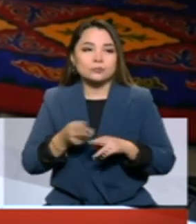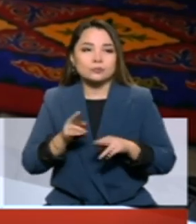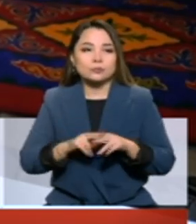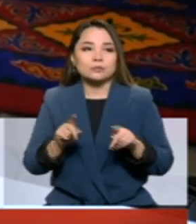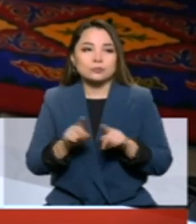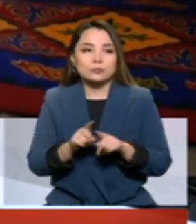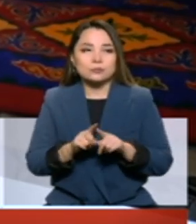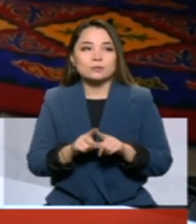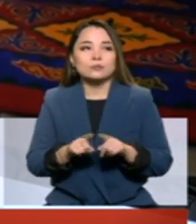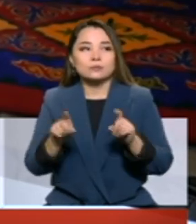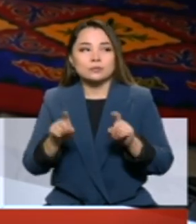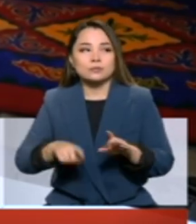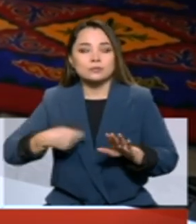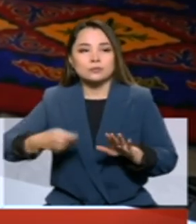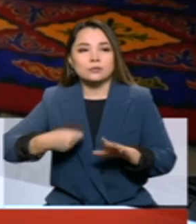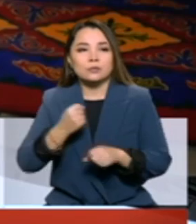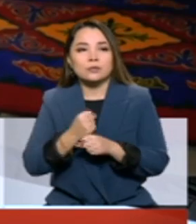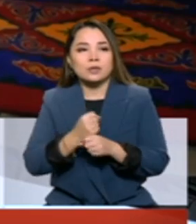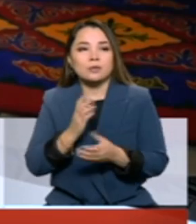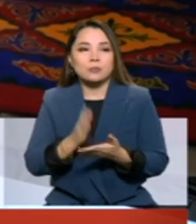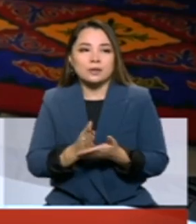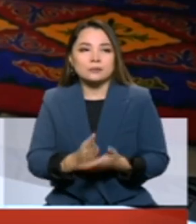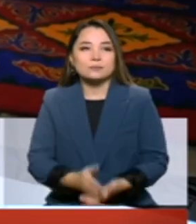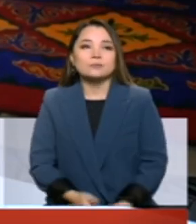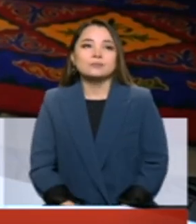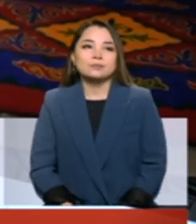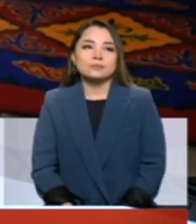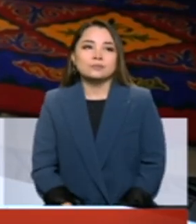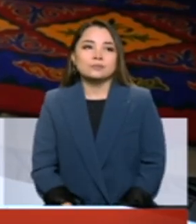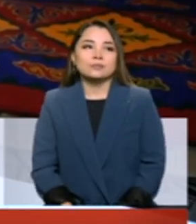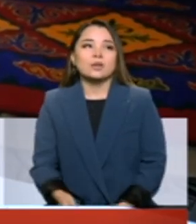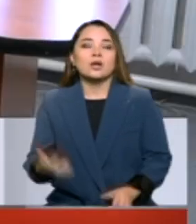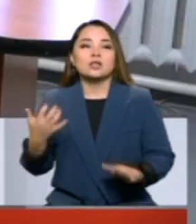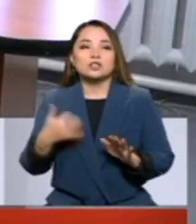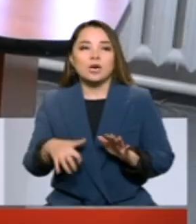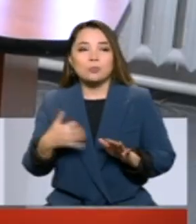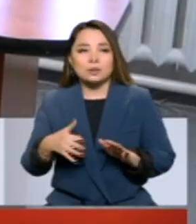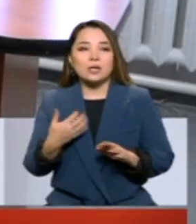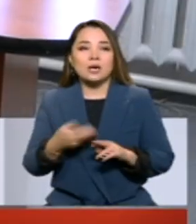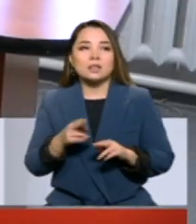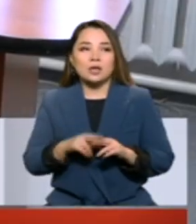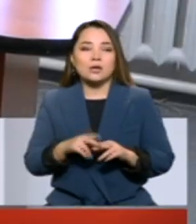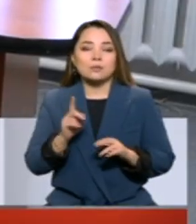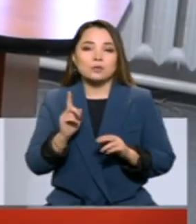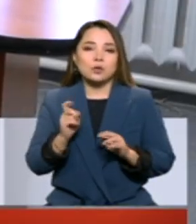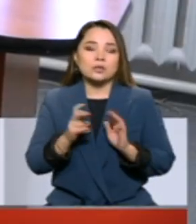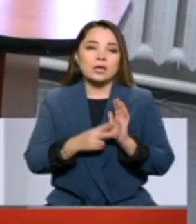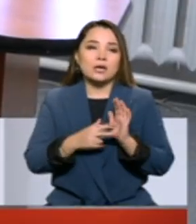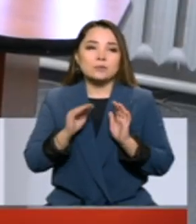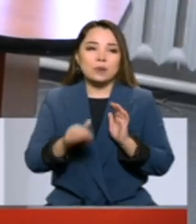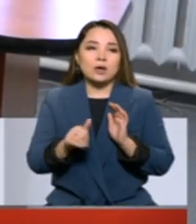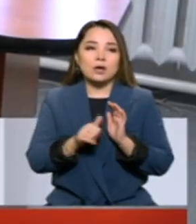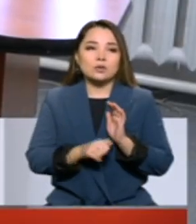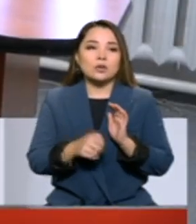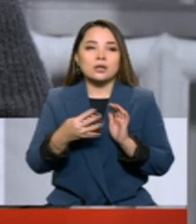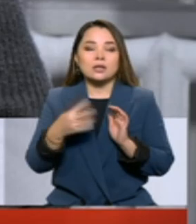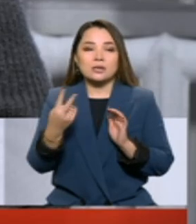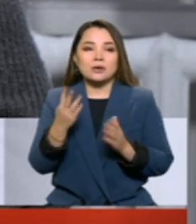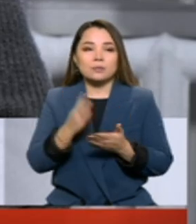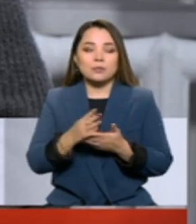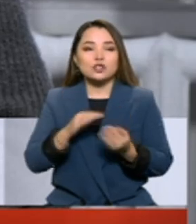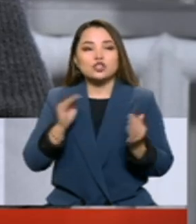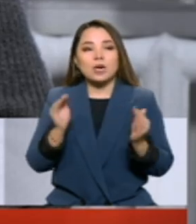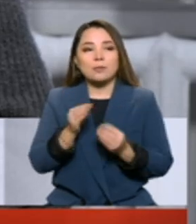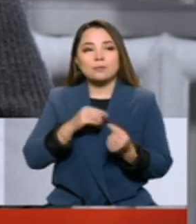мен отыра қалып құрақ құраймын. Ал Жамбылда 108642 шағын және орта бизнес өкілі тіркелген,